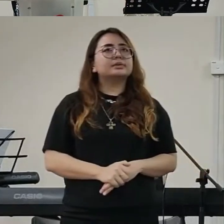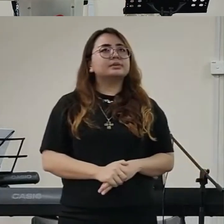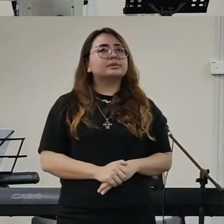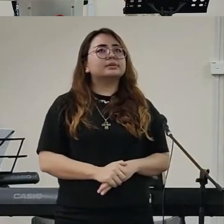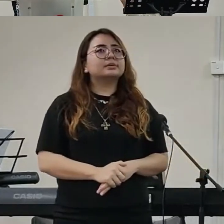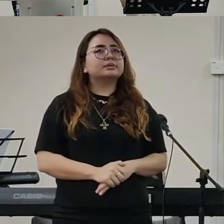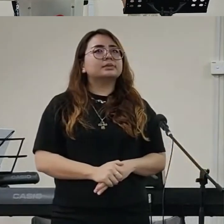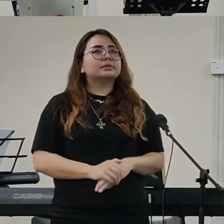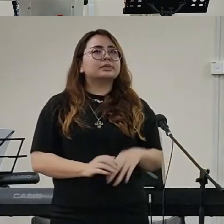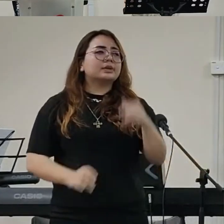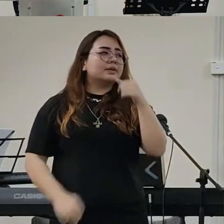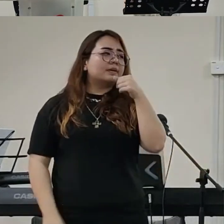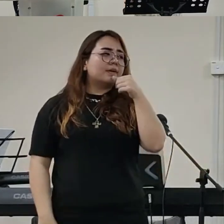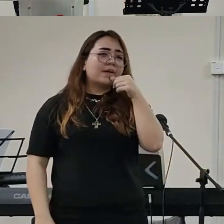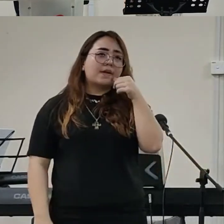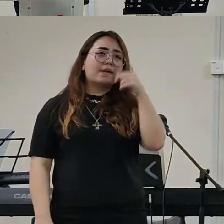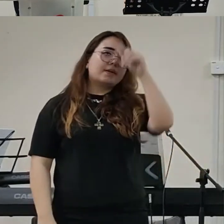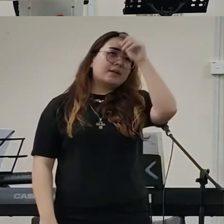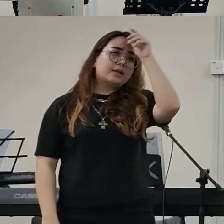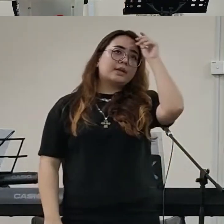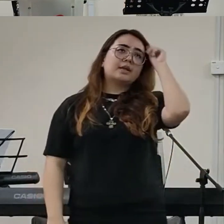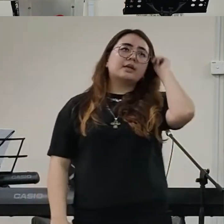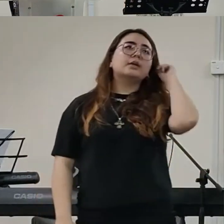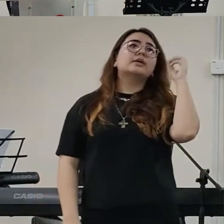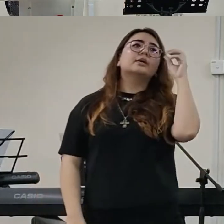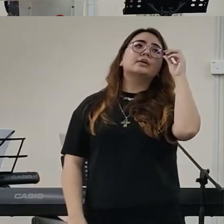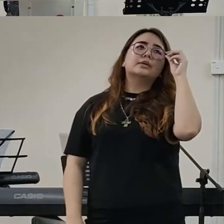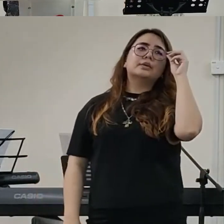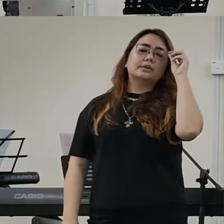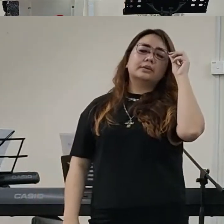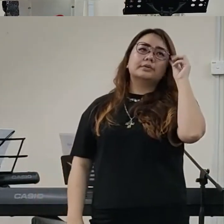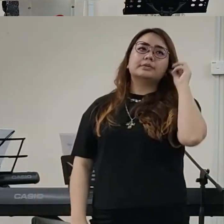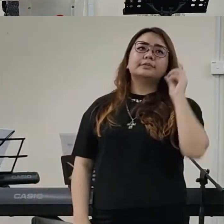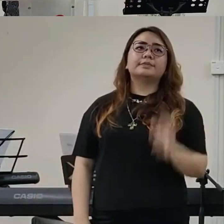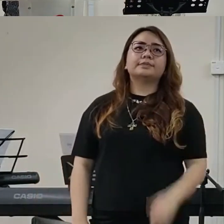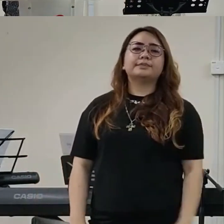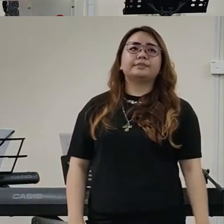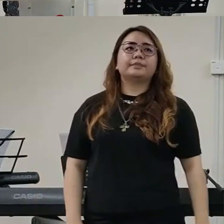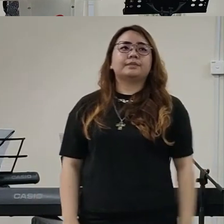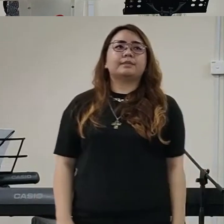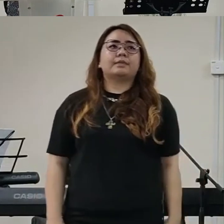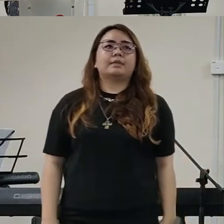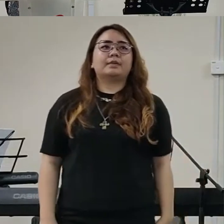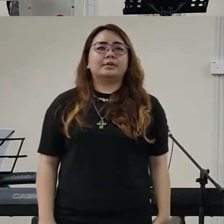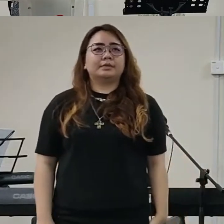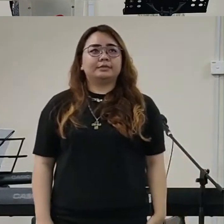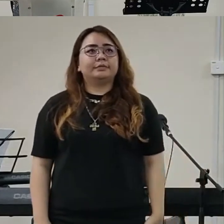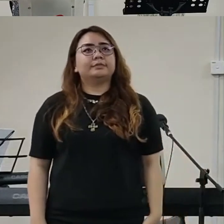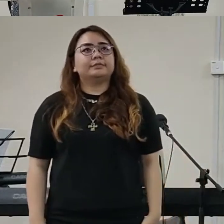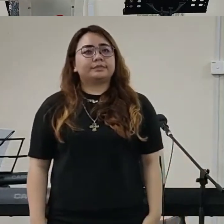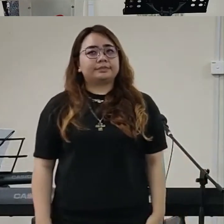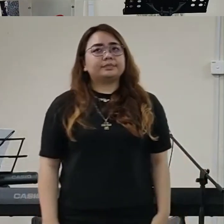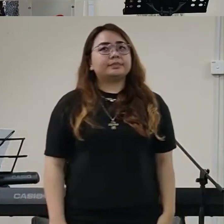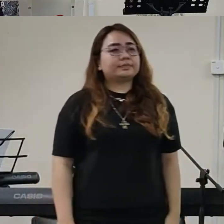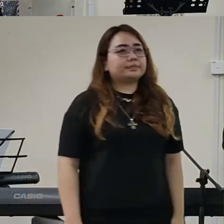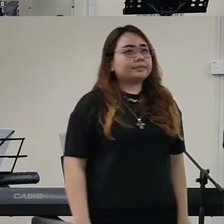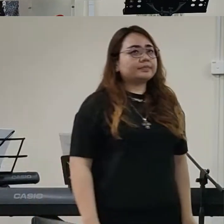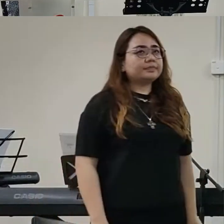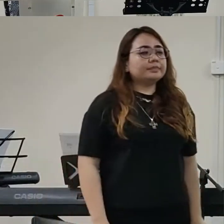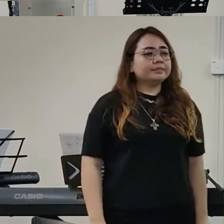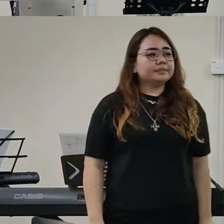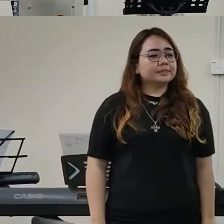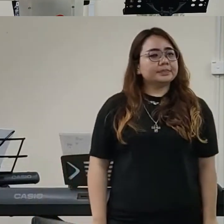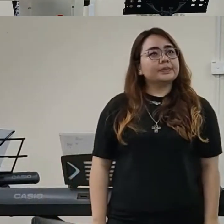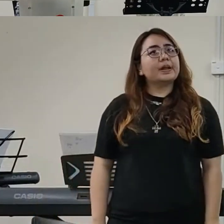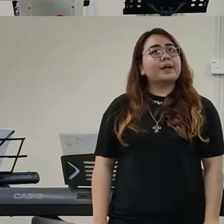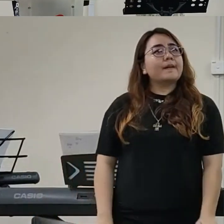compare attention, God says, I will feed my flock, and I will make them lie down, says the Lord God. 第十五节，我必亲